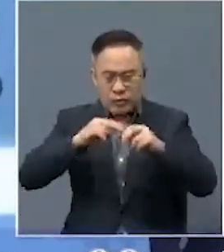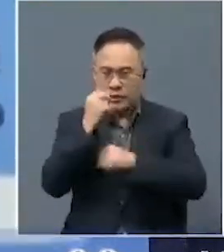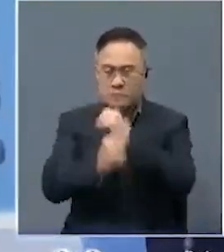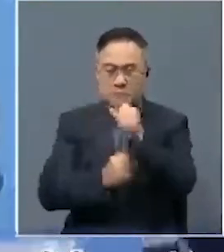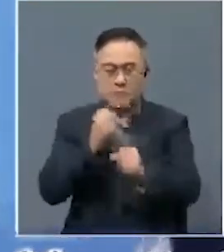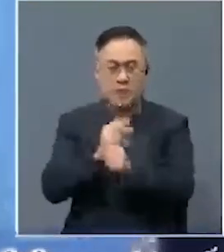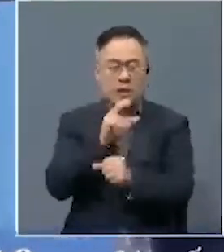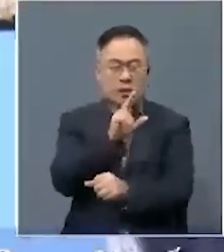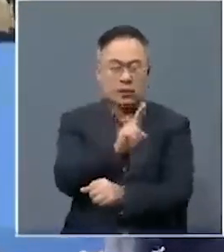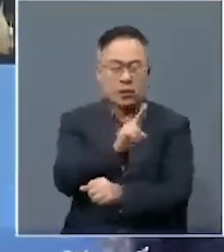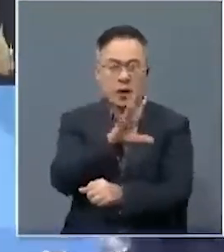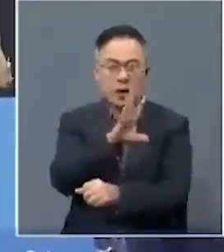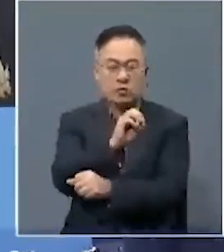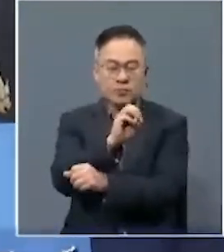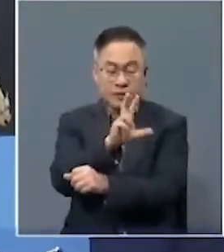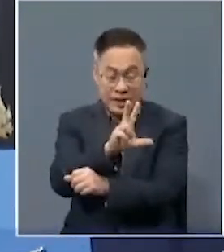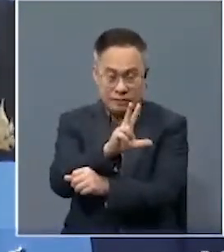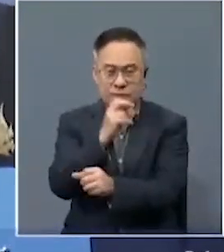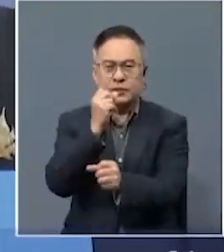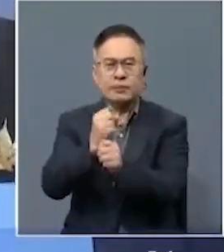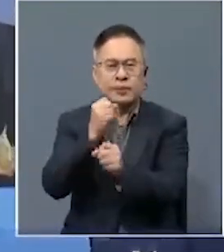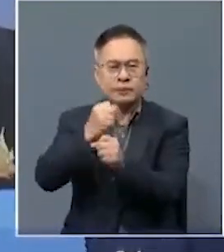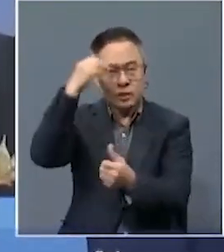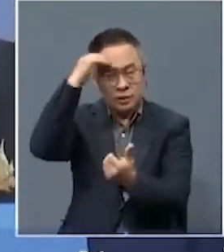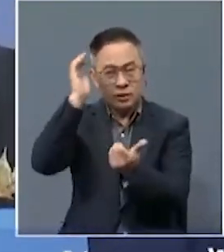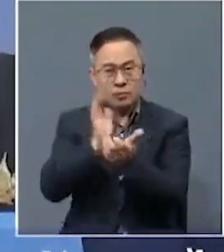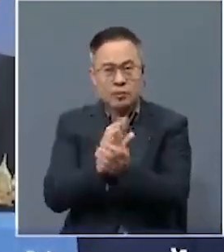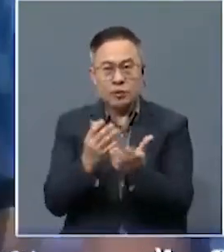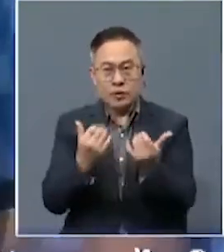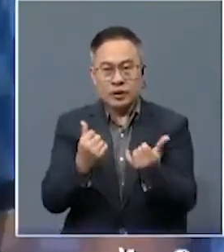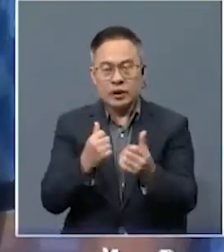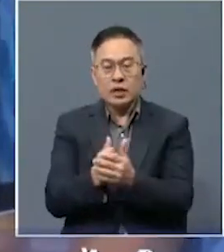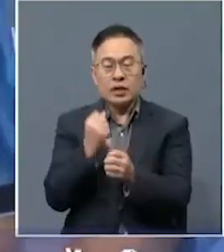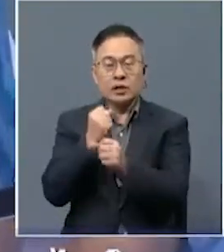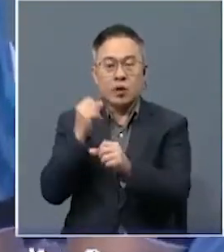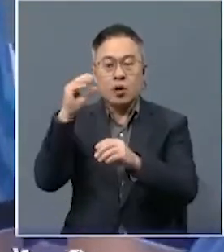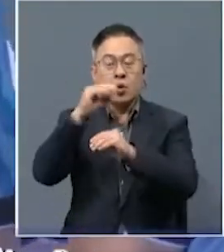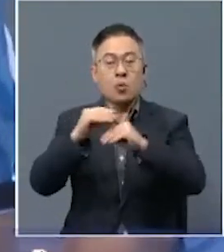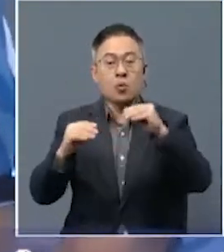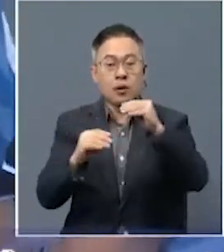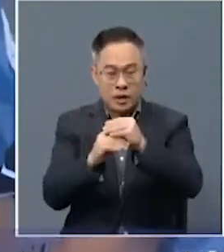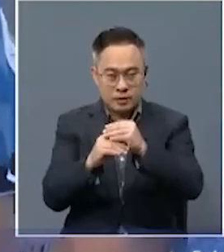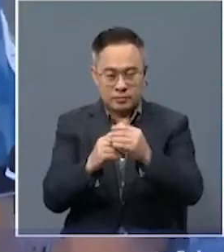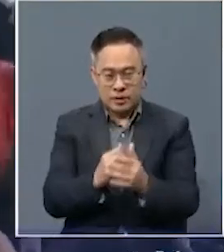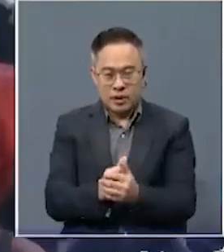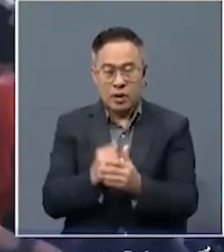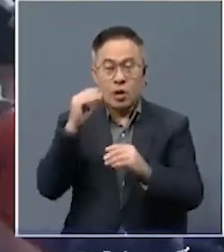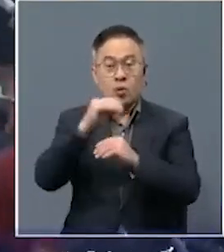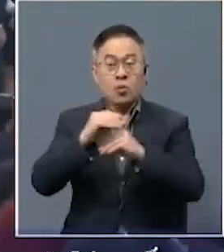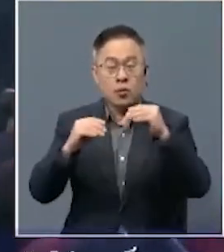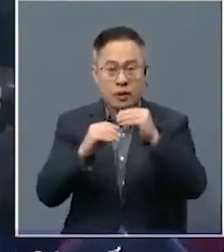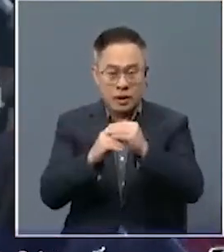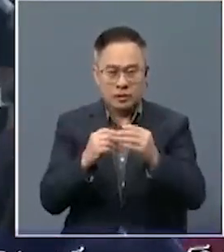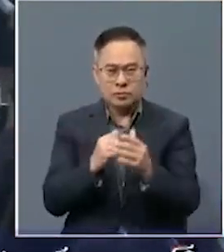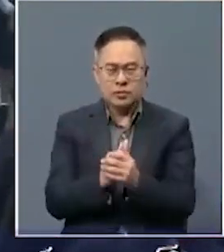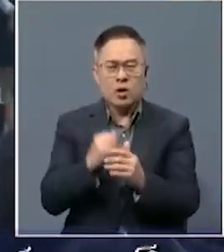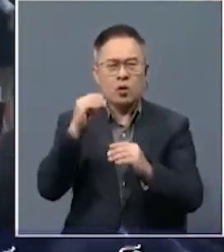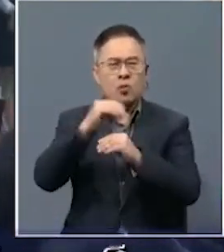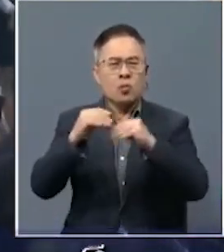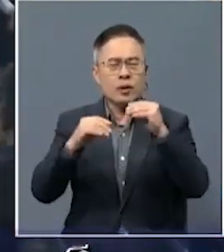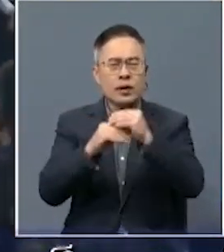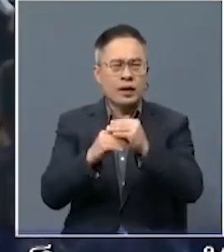ปี 2563แล้วนะค่ะโดยวิวยังอยู่ในโครงการนี่นะครับนี่คือที่มาโครงการหนุมาน